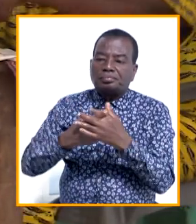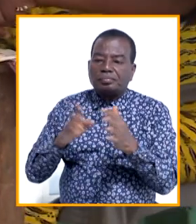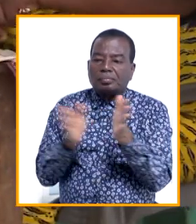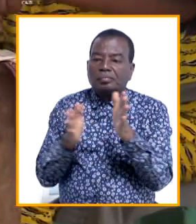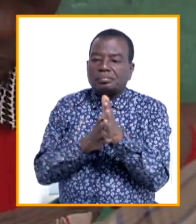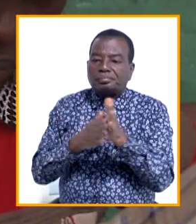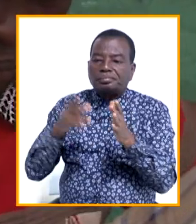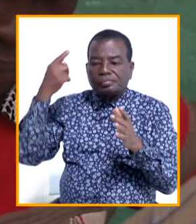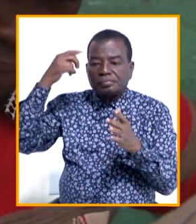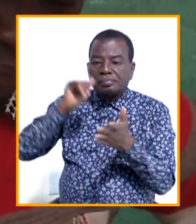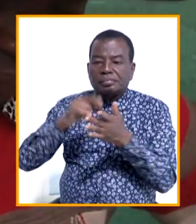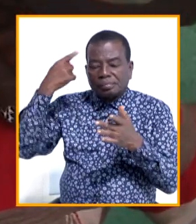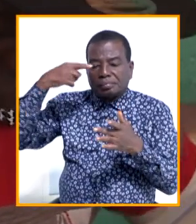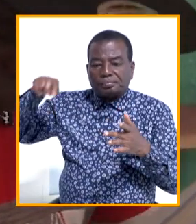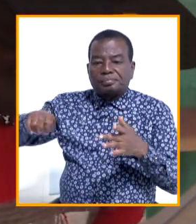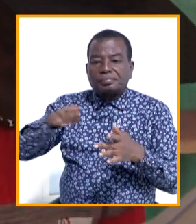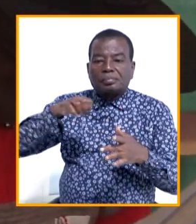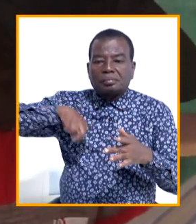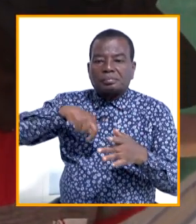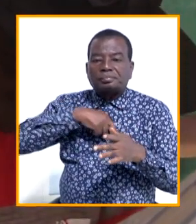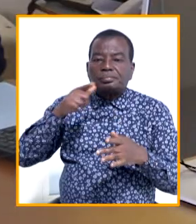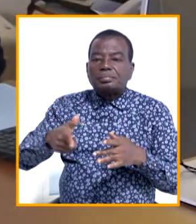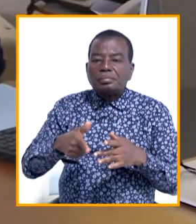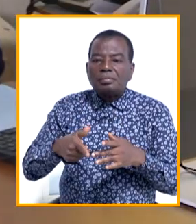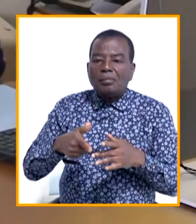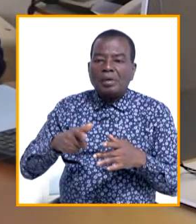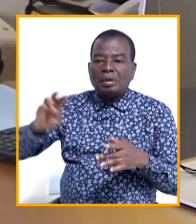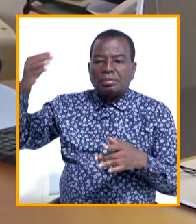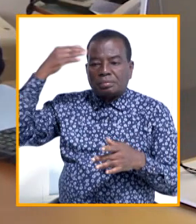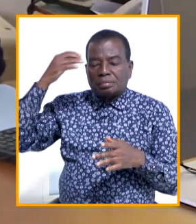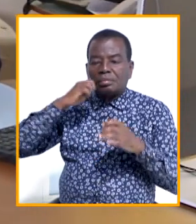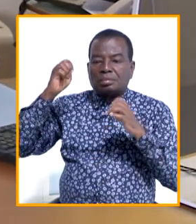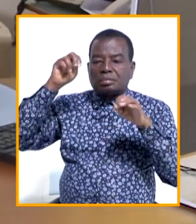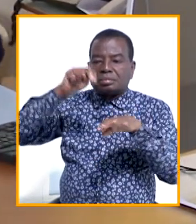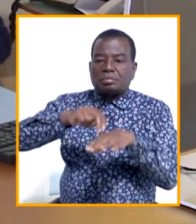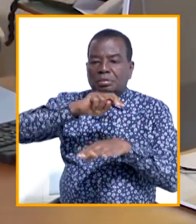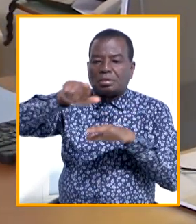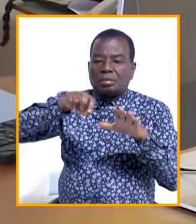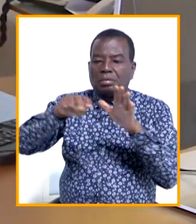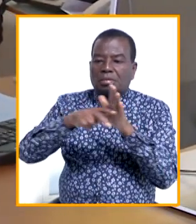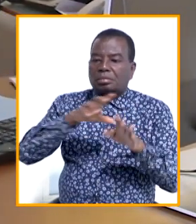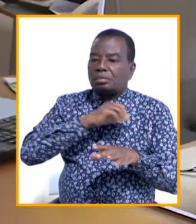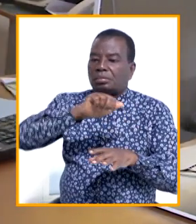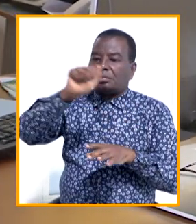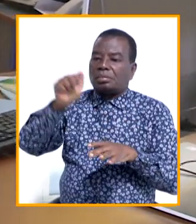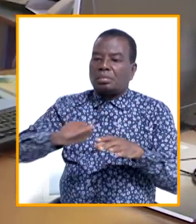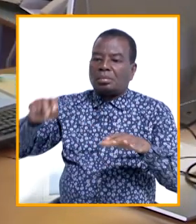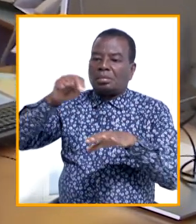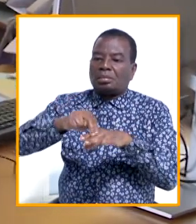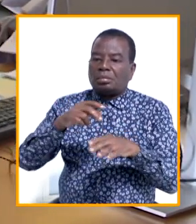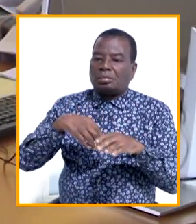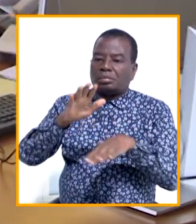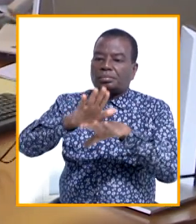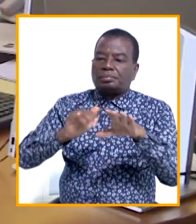pour eux que nous sommes là pour cette opération tous les enseignants sont là le ministère de l'Éducation nationale et de l'alphabétisation